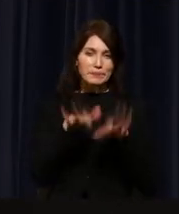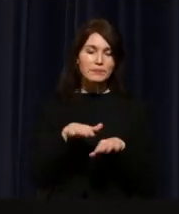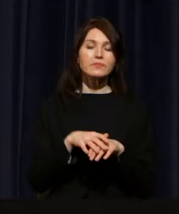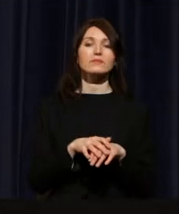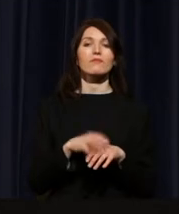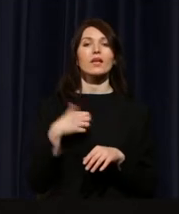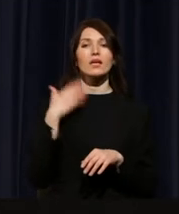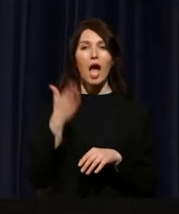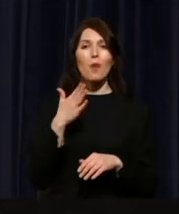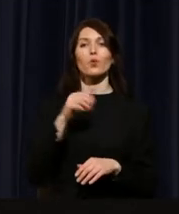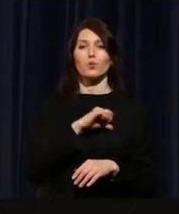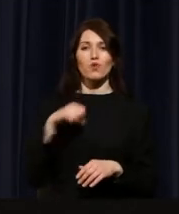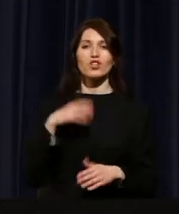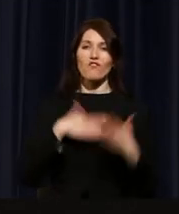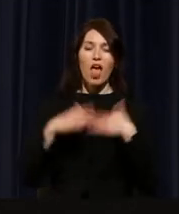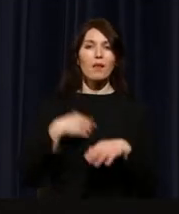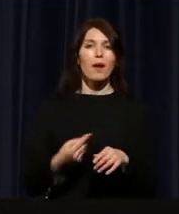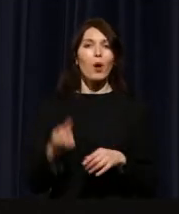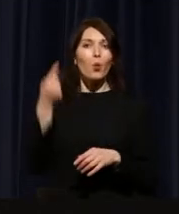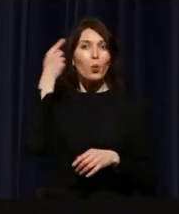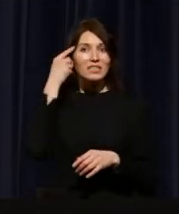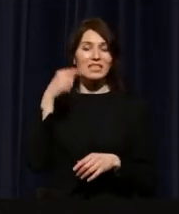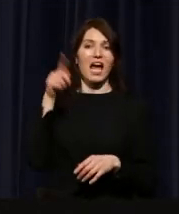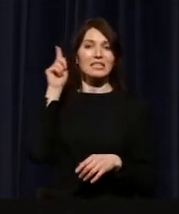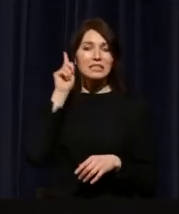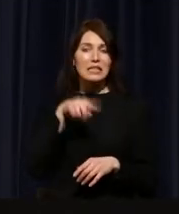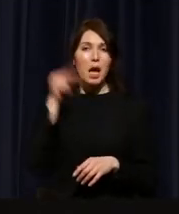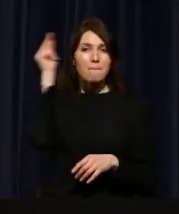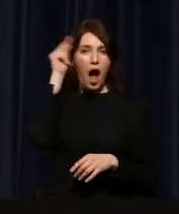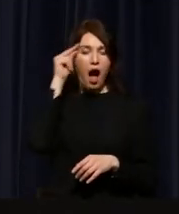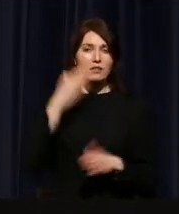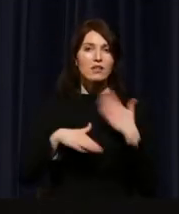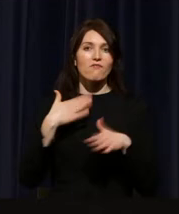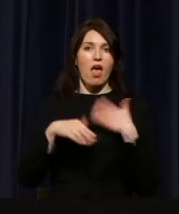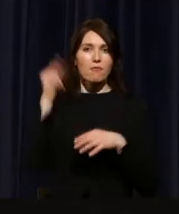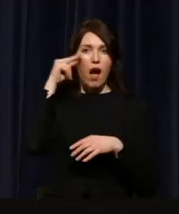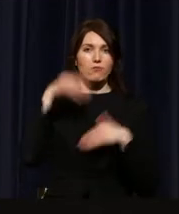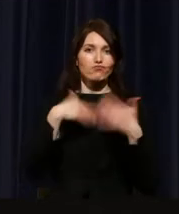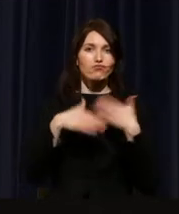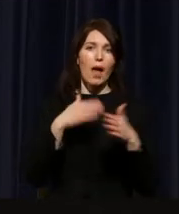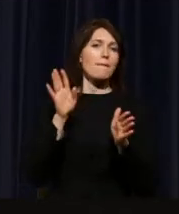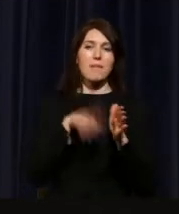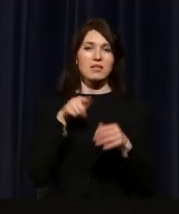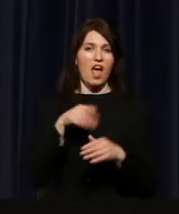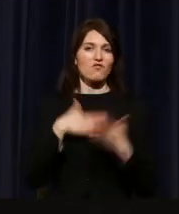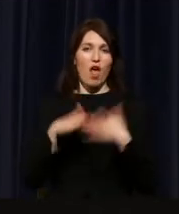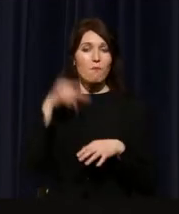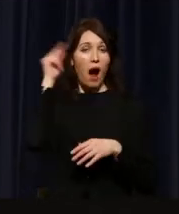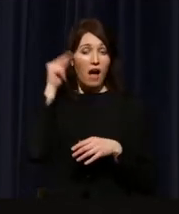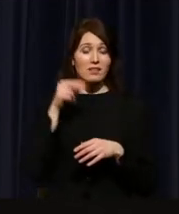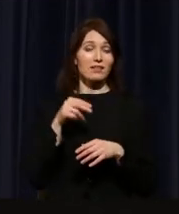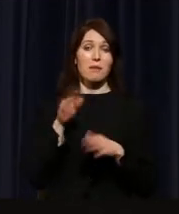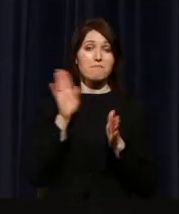ir vēlme izzināt, zināt un mācīties, bez tās viennozīmīgi tas nu nekur, ne, nu,